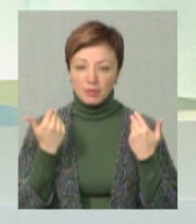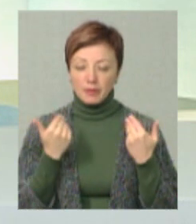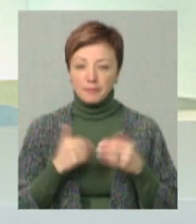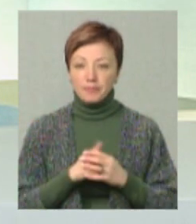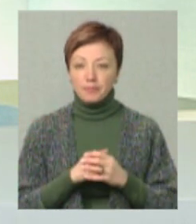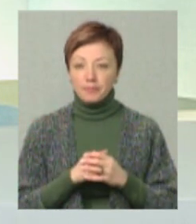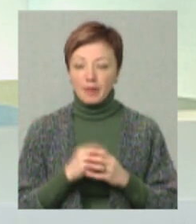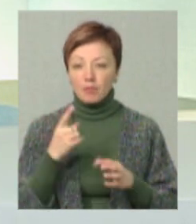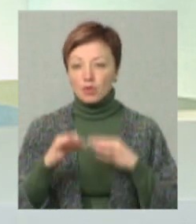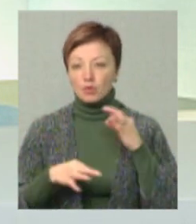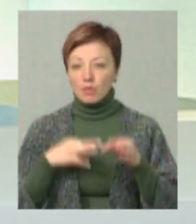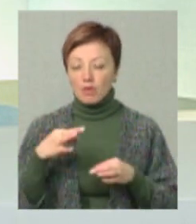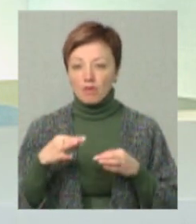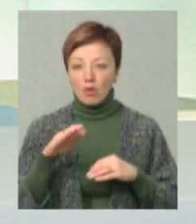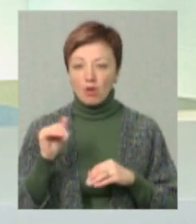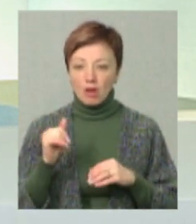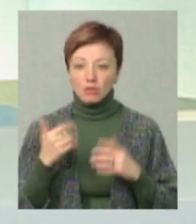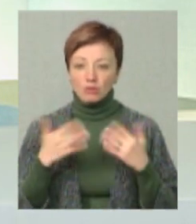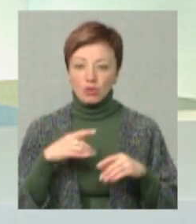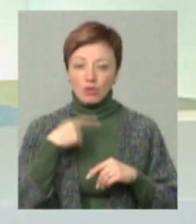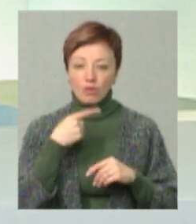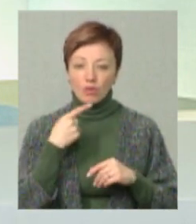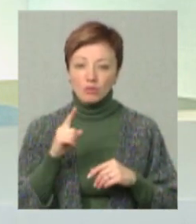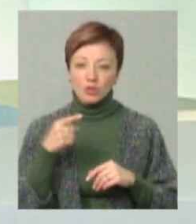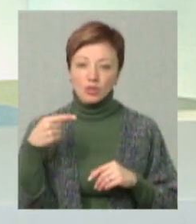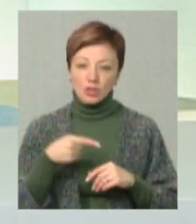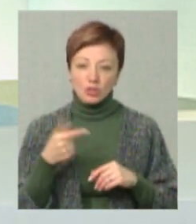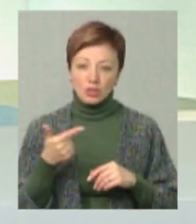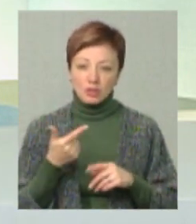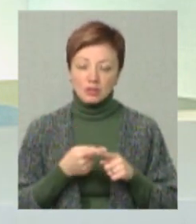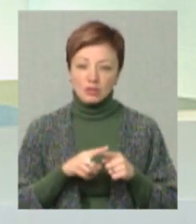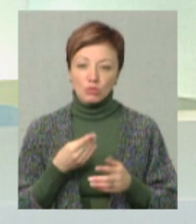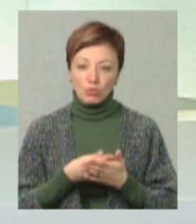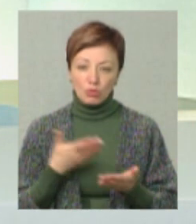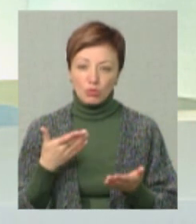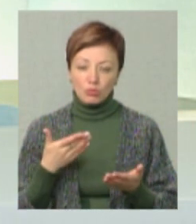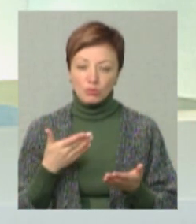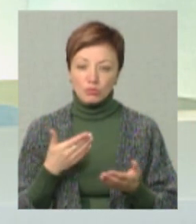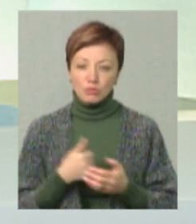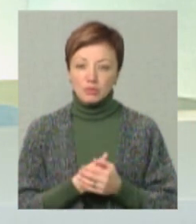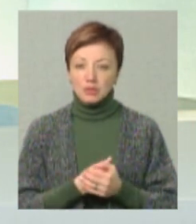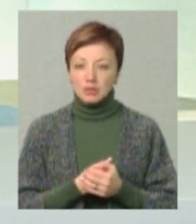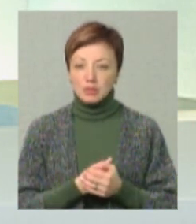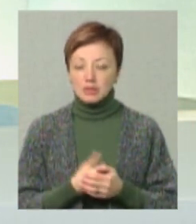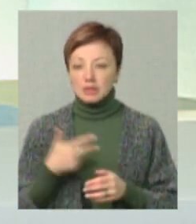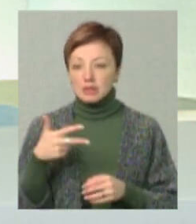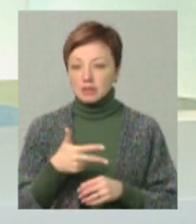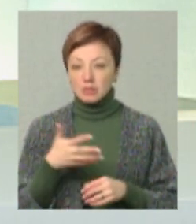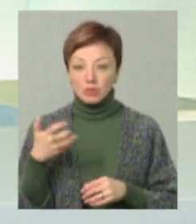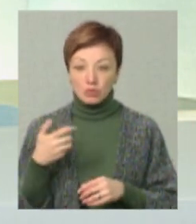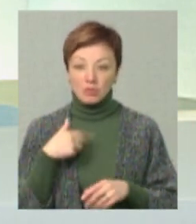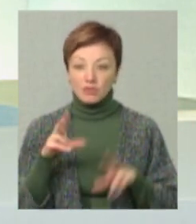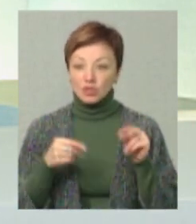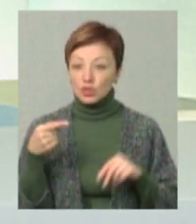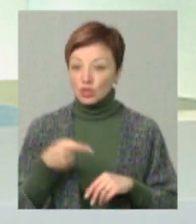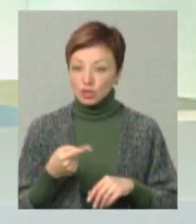Там про подобову оренду ми вже говоримо про те, що 1000 гривень – це дорого. Так? Тут мова йшла про 3,5.